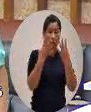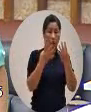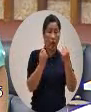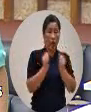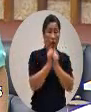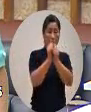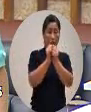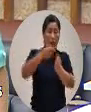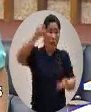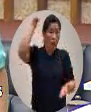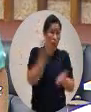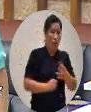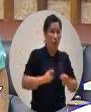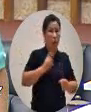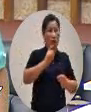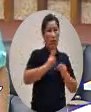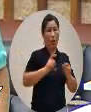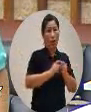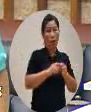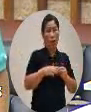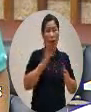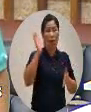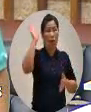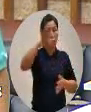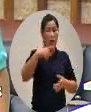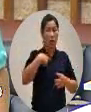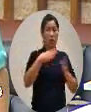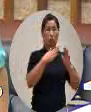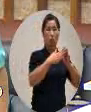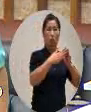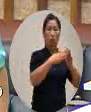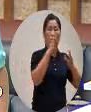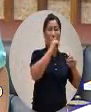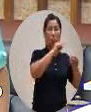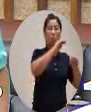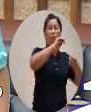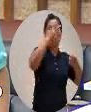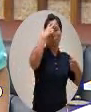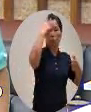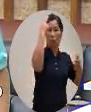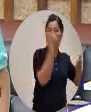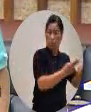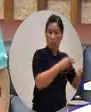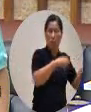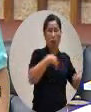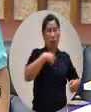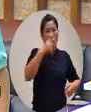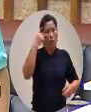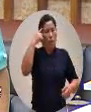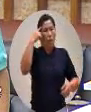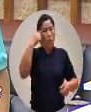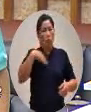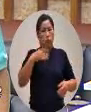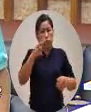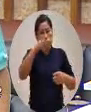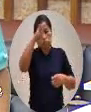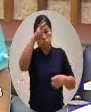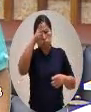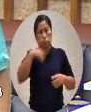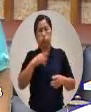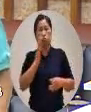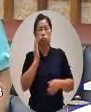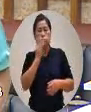破壞這麼奇怪家庭不破壞這案子啊我是覺得私底下我跟我們警察